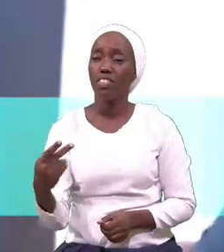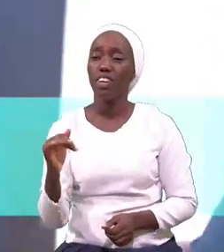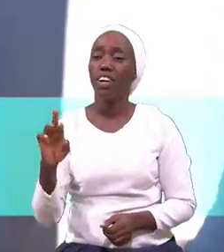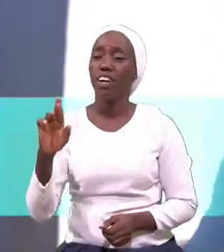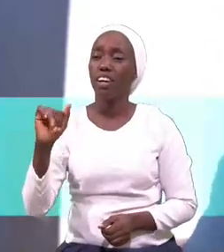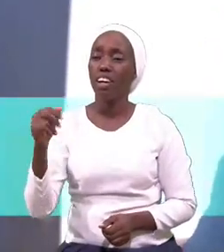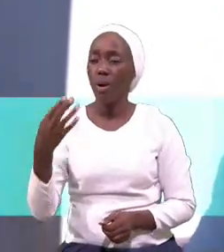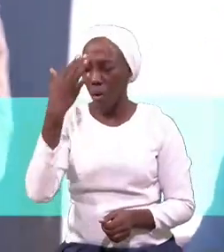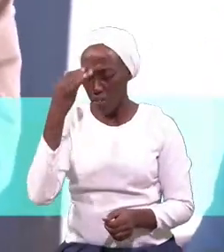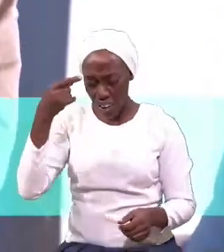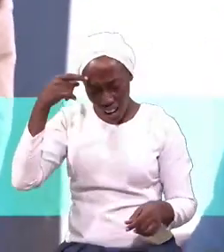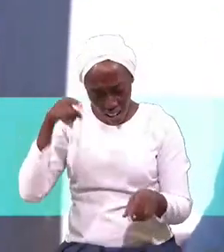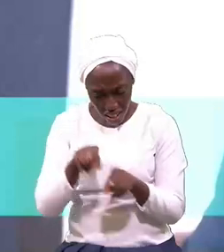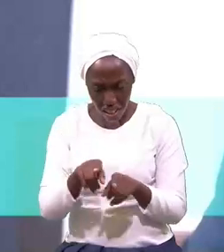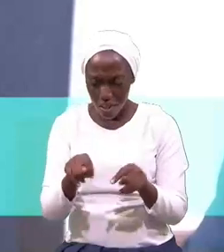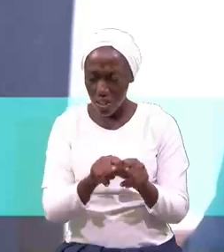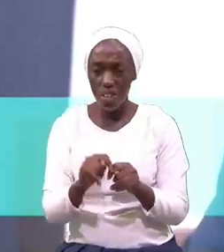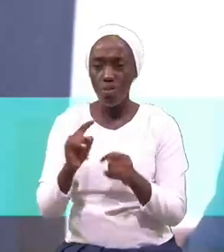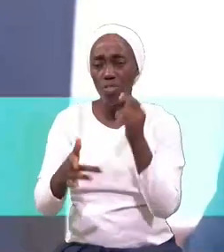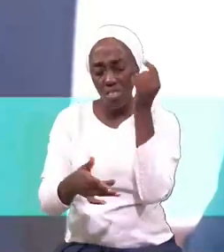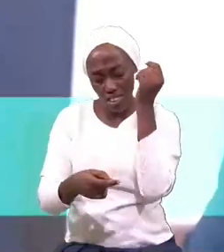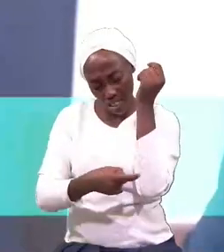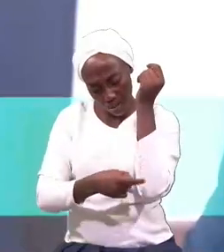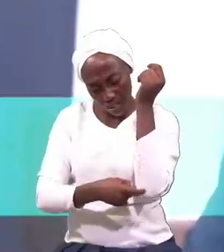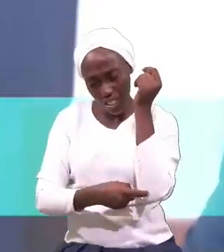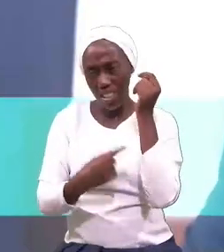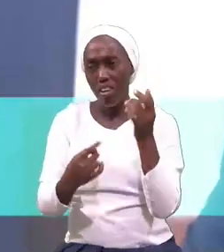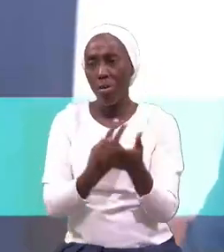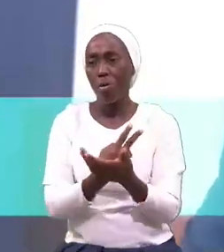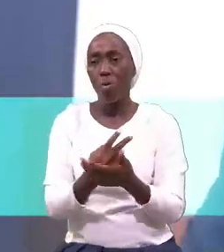Saphira, pourquoi est-ce que vous avez accepté de tenter l'esprit de Dieu?